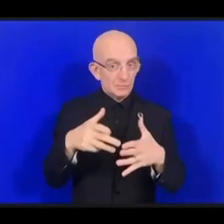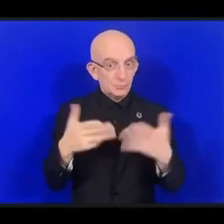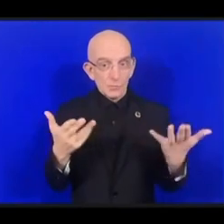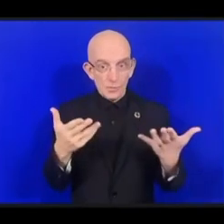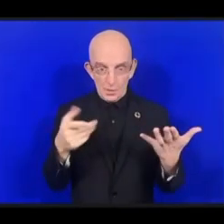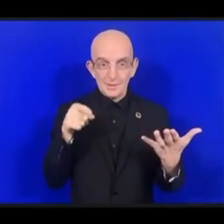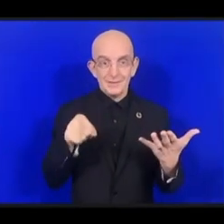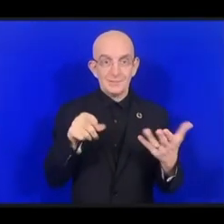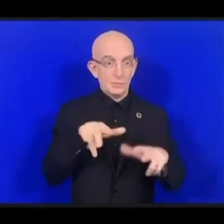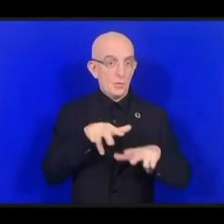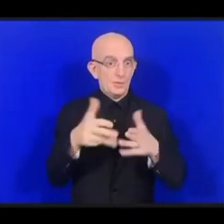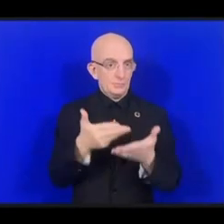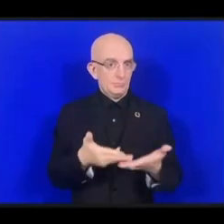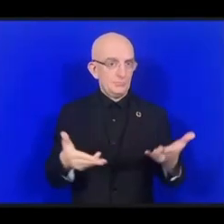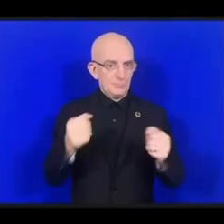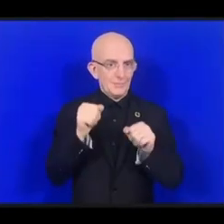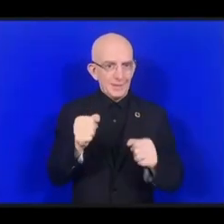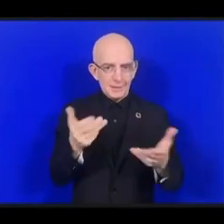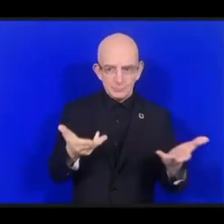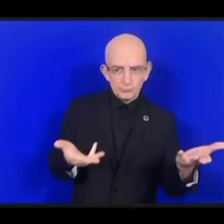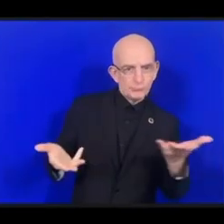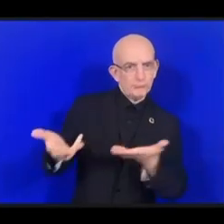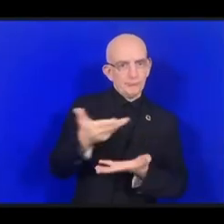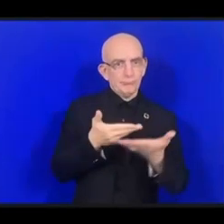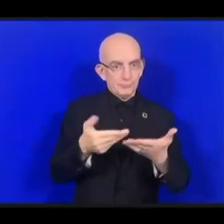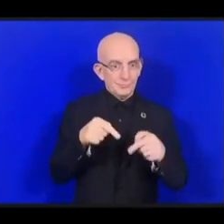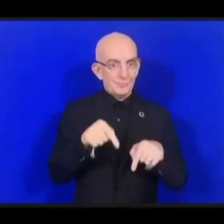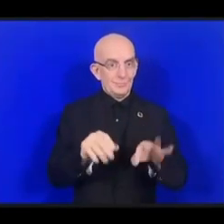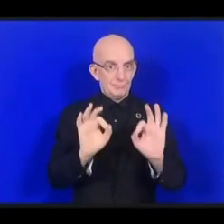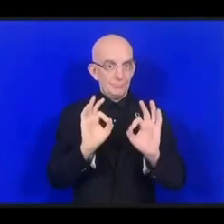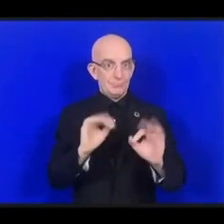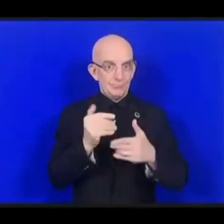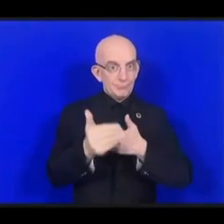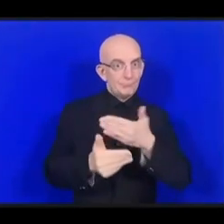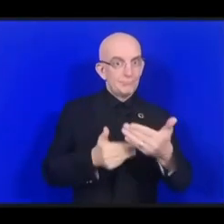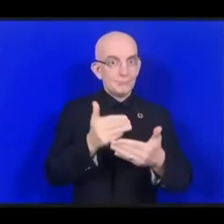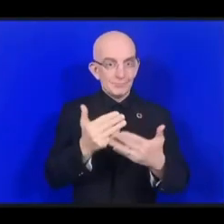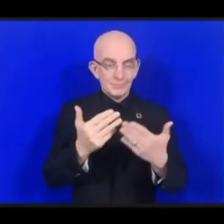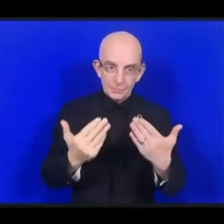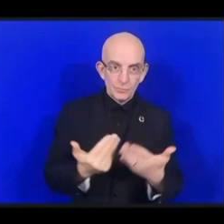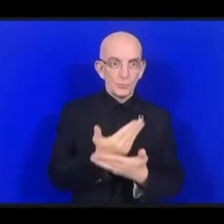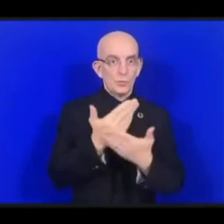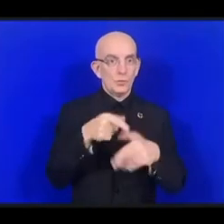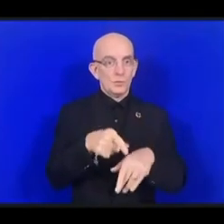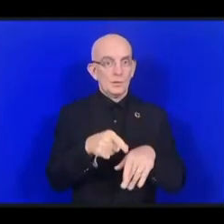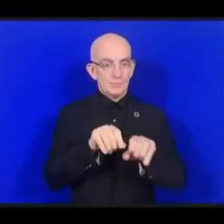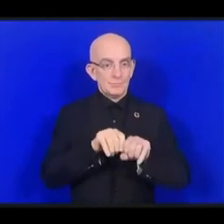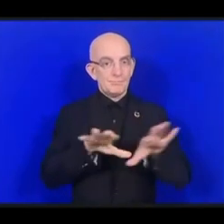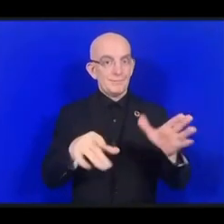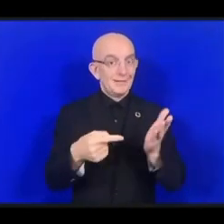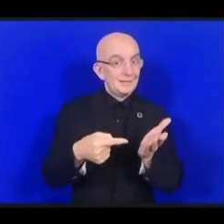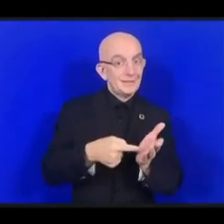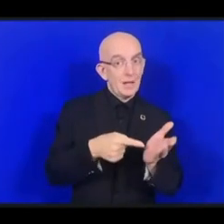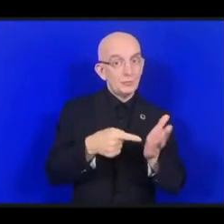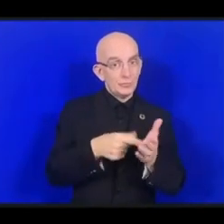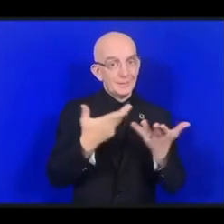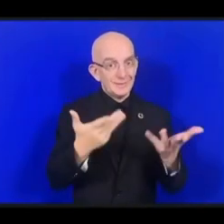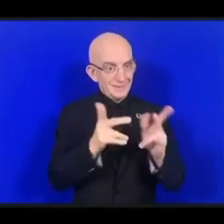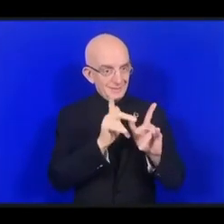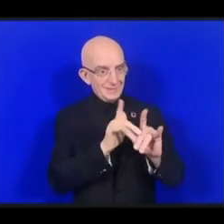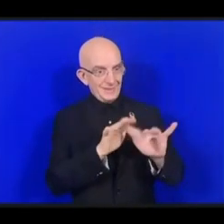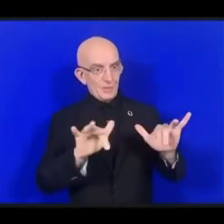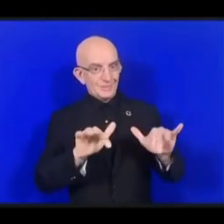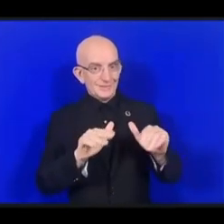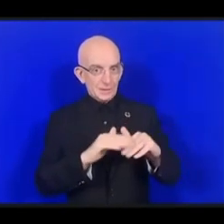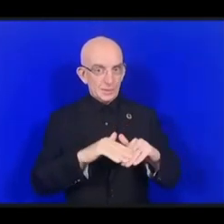てえ多様性をもたらしそしてエコシステムがコストをえ効果的